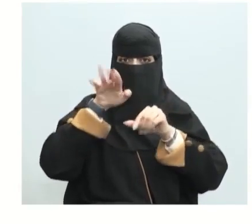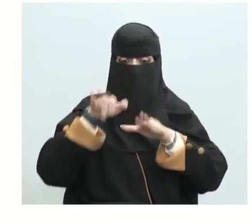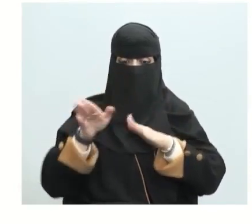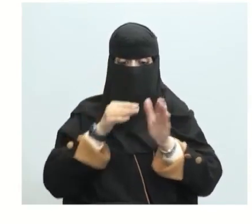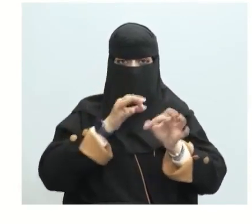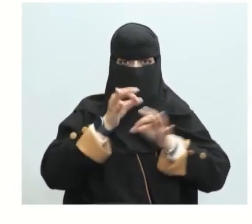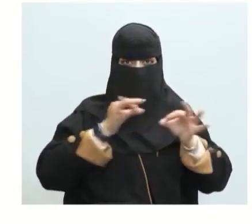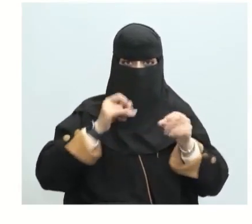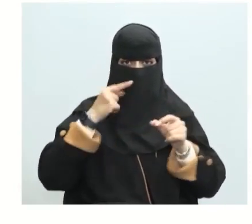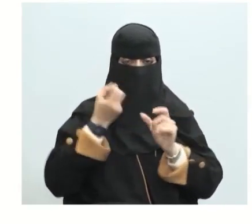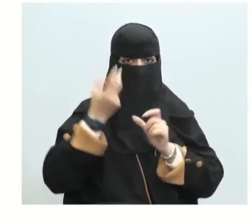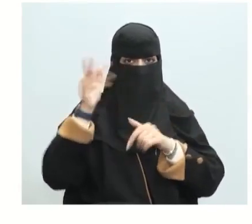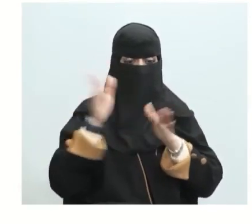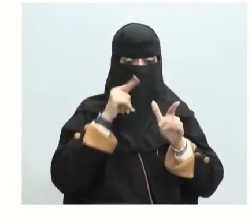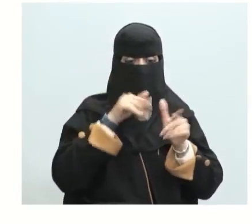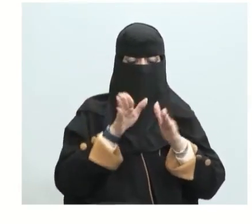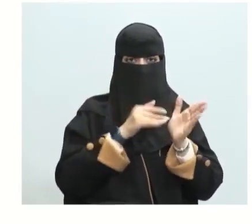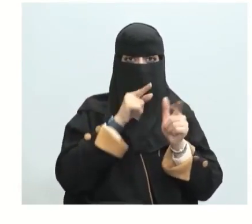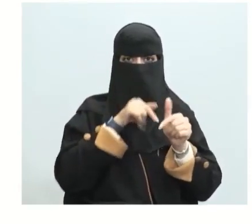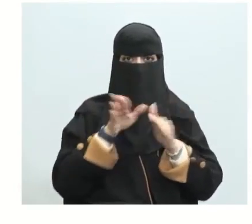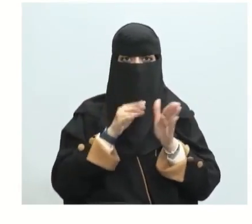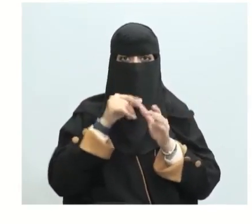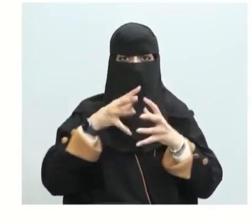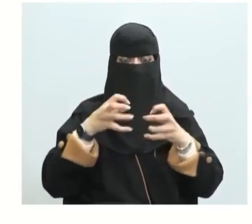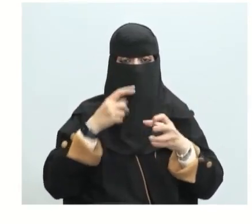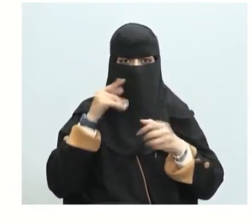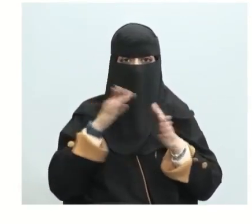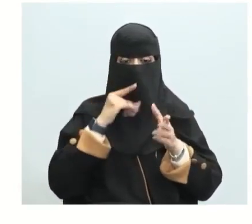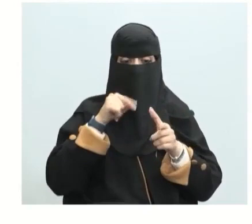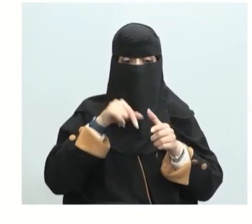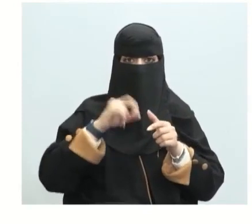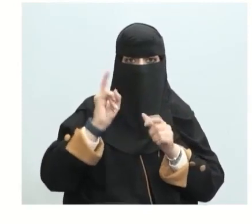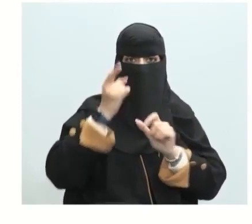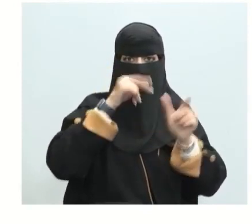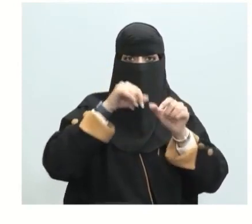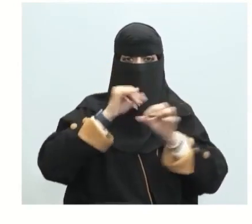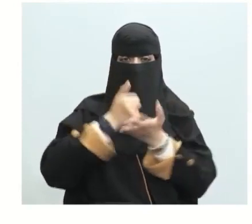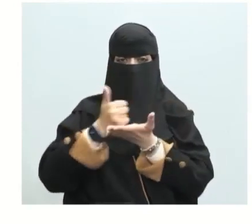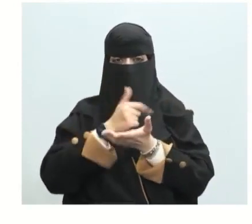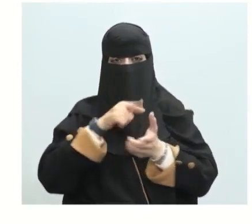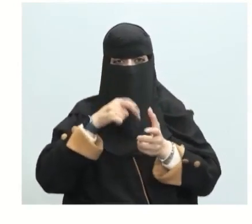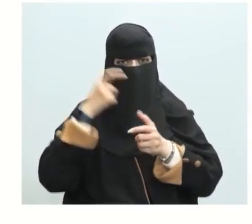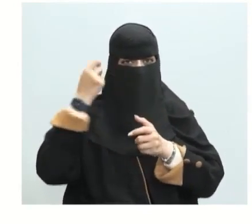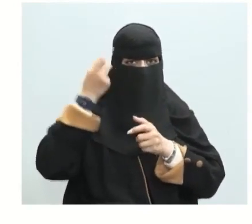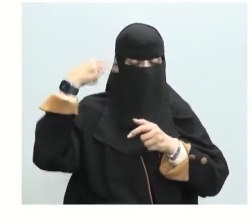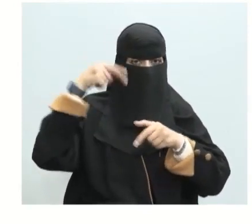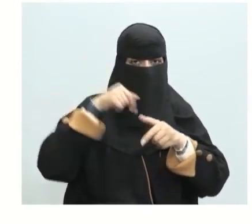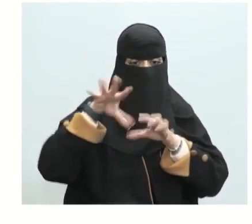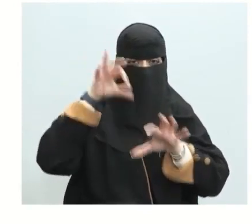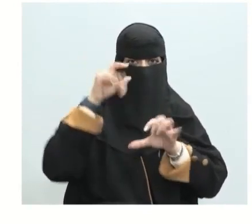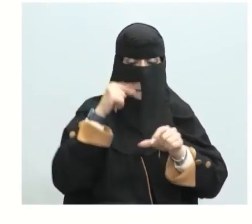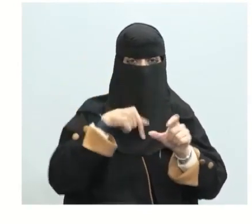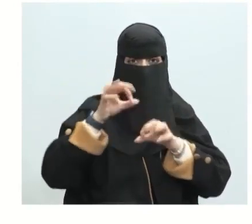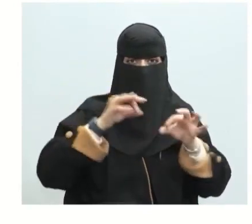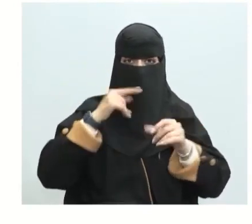بخطط وافكار عمليه تساعدكم على تحليل شخصياتكم وانماط تفكيركم وصياغه اهدافكم ووضع